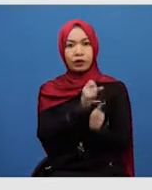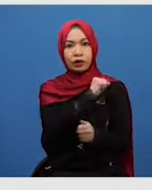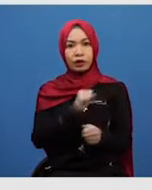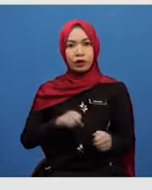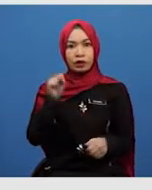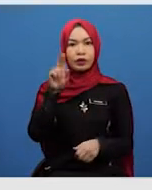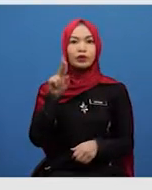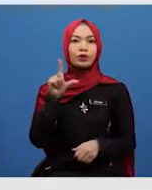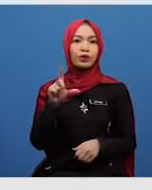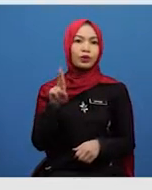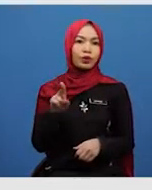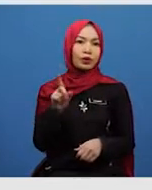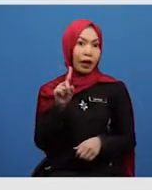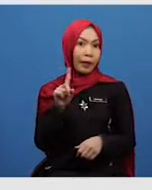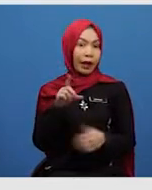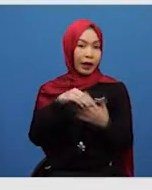hai hai